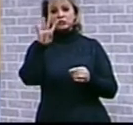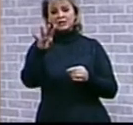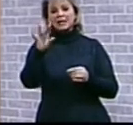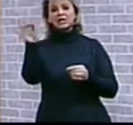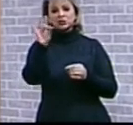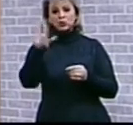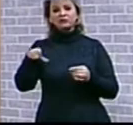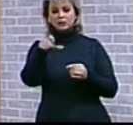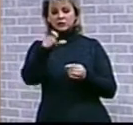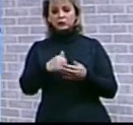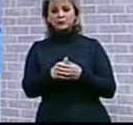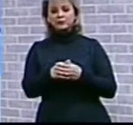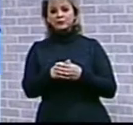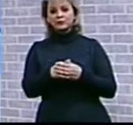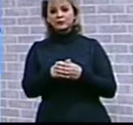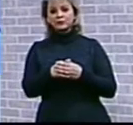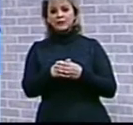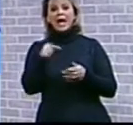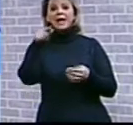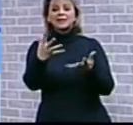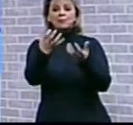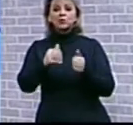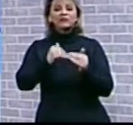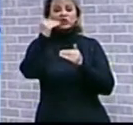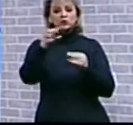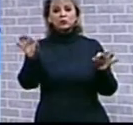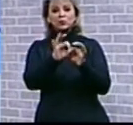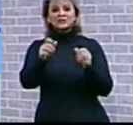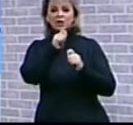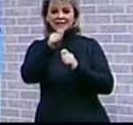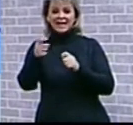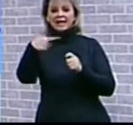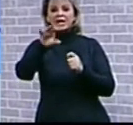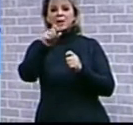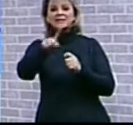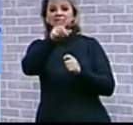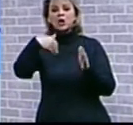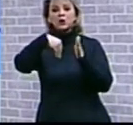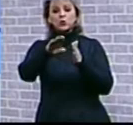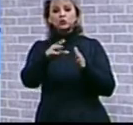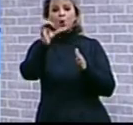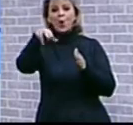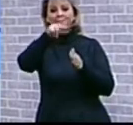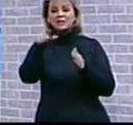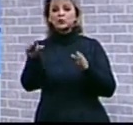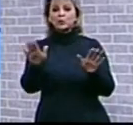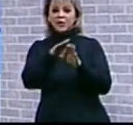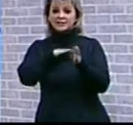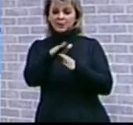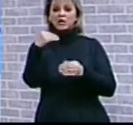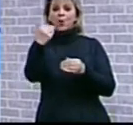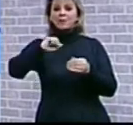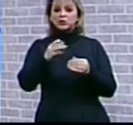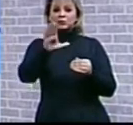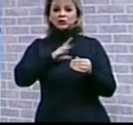Дон-24, Ростов-на-Дону. Она получила высшую музыкальную награду Грэмми за лучшую оперную запись. Ее партнерами на